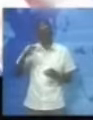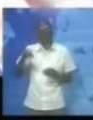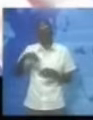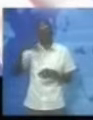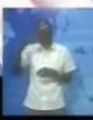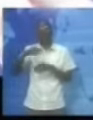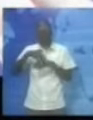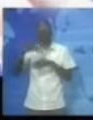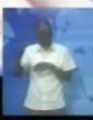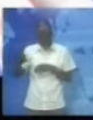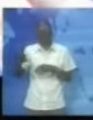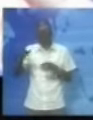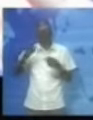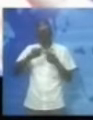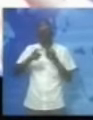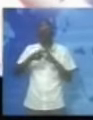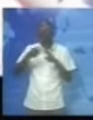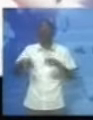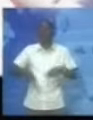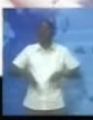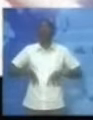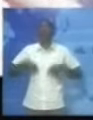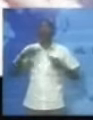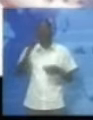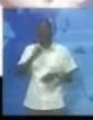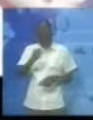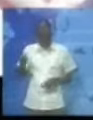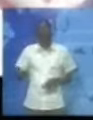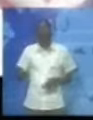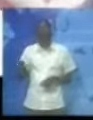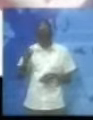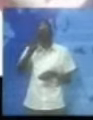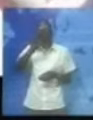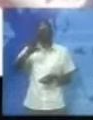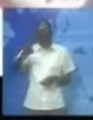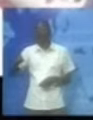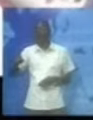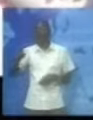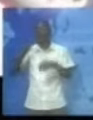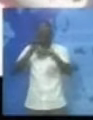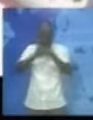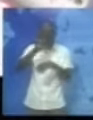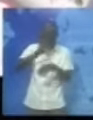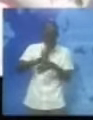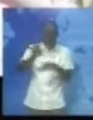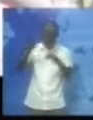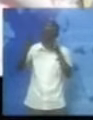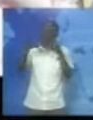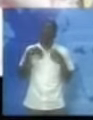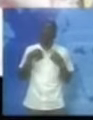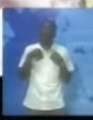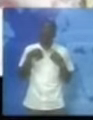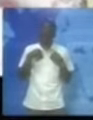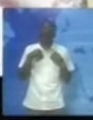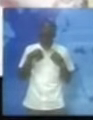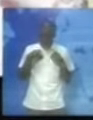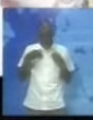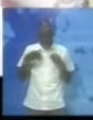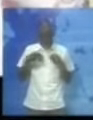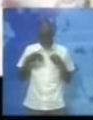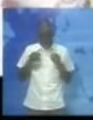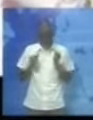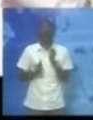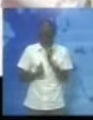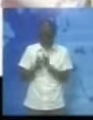prétendus amis vivants à Ouaga. Et lui, il leur conseille d'accepter parce qu'il